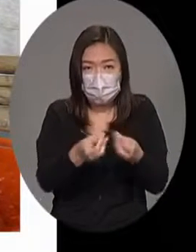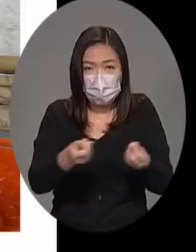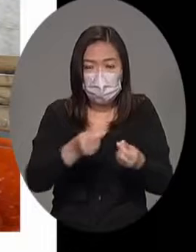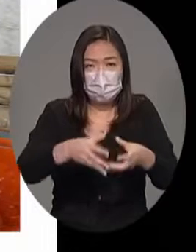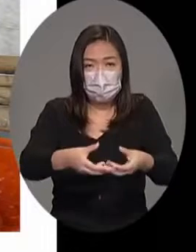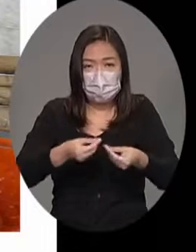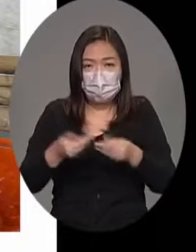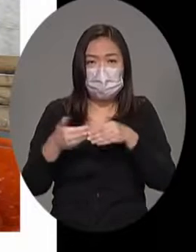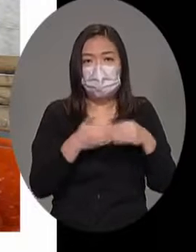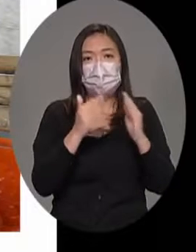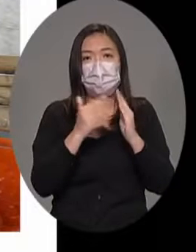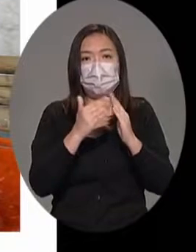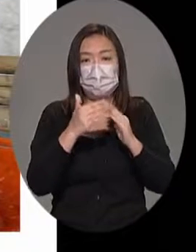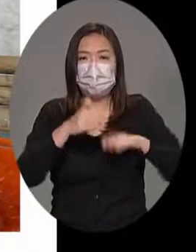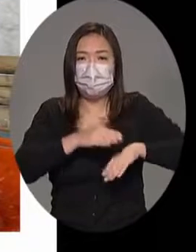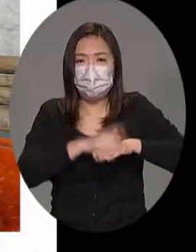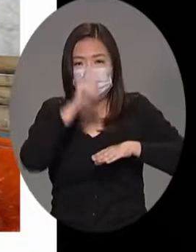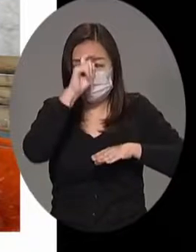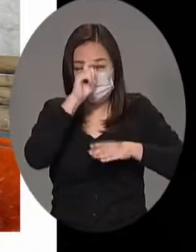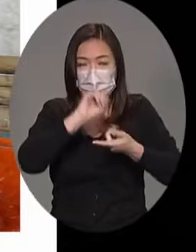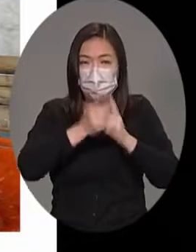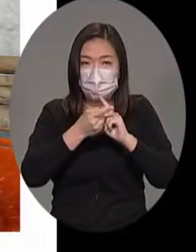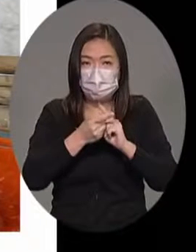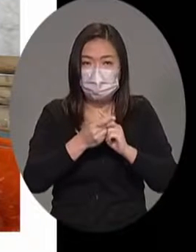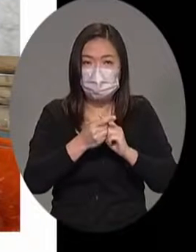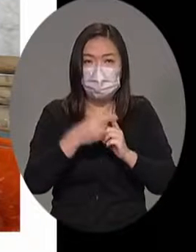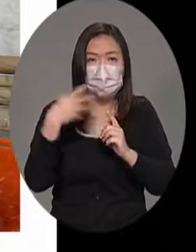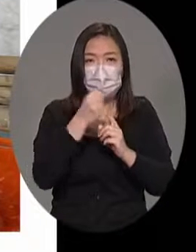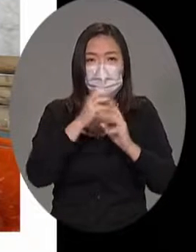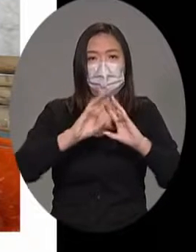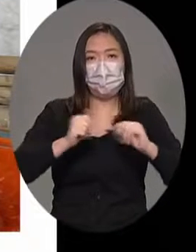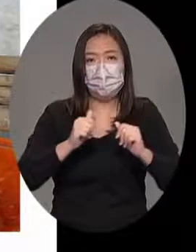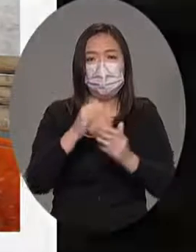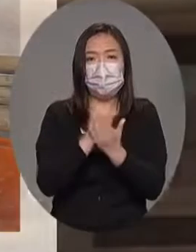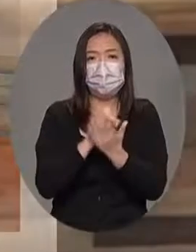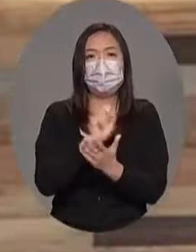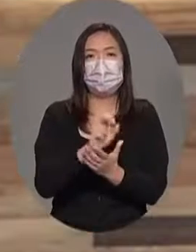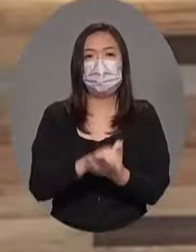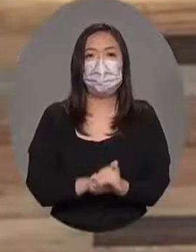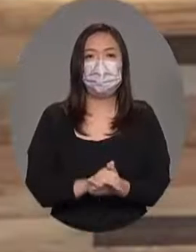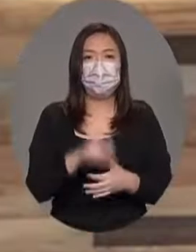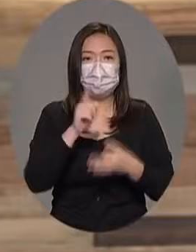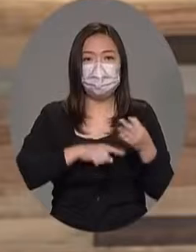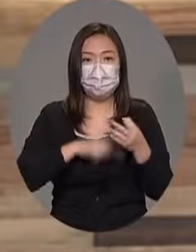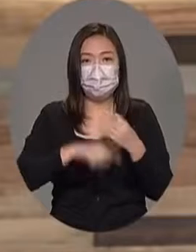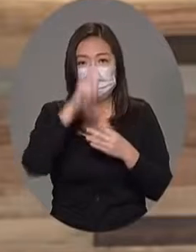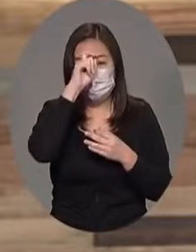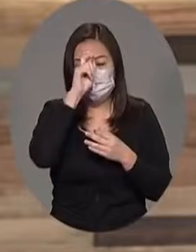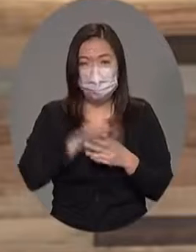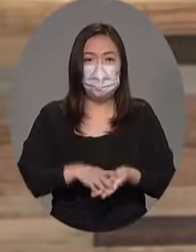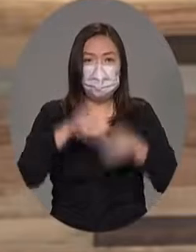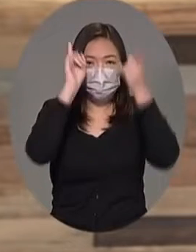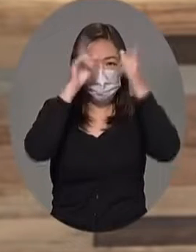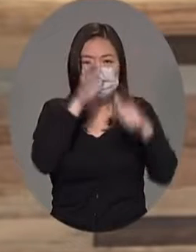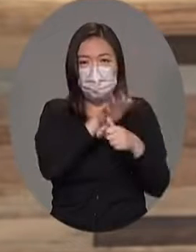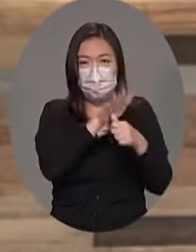片拎回家留念，象徵帝國會流逝，但藝術長存。國商之柱紀念